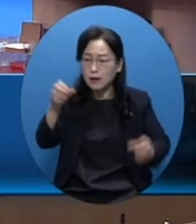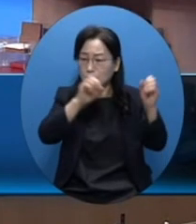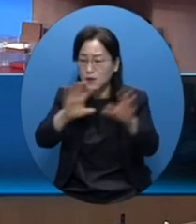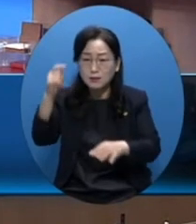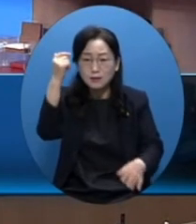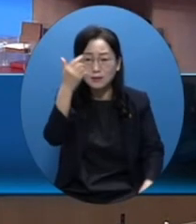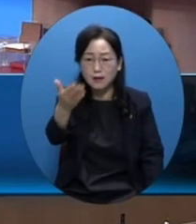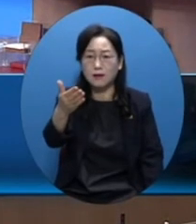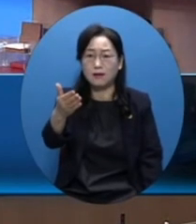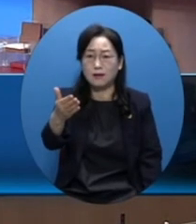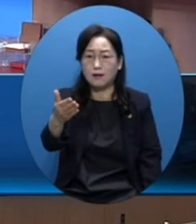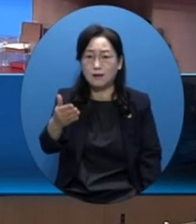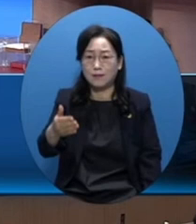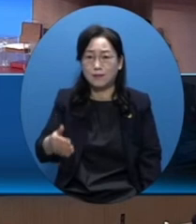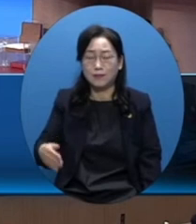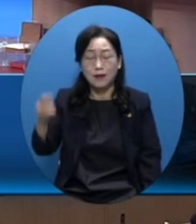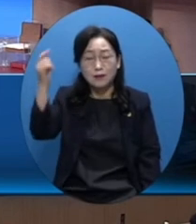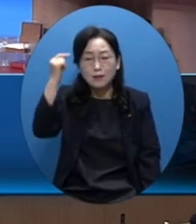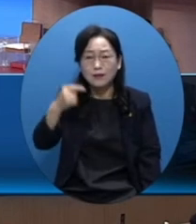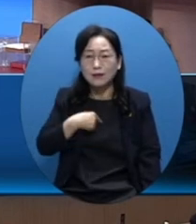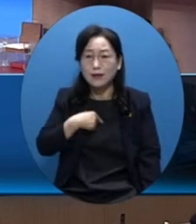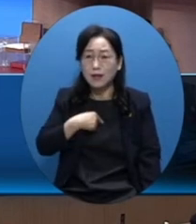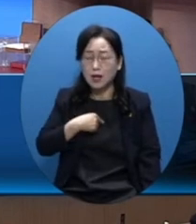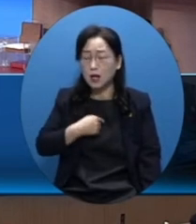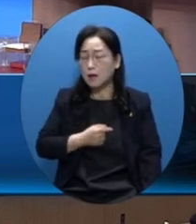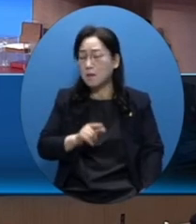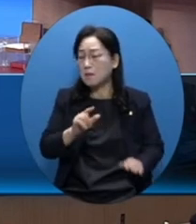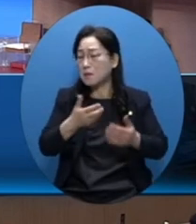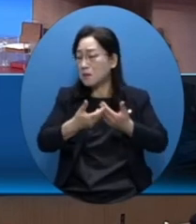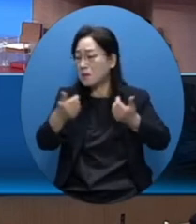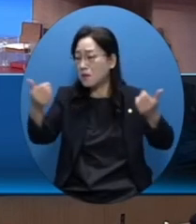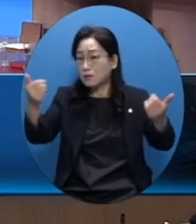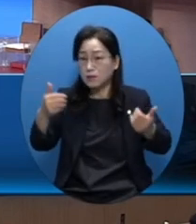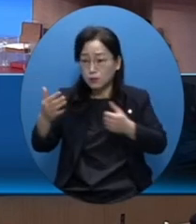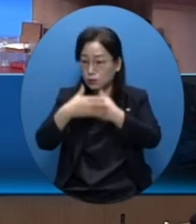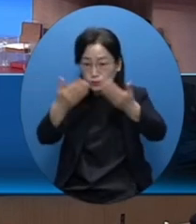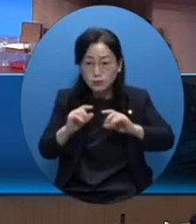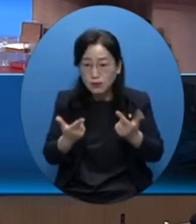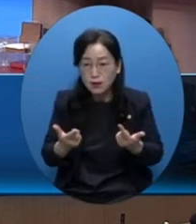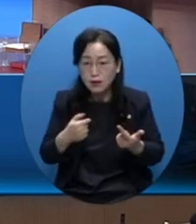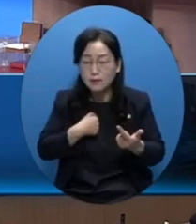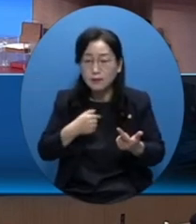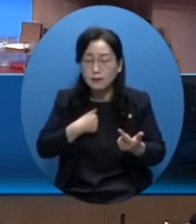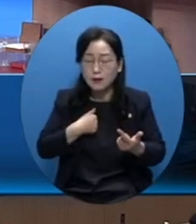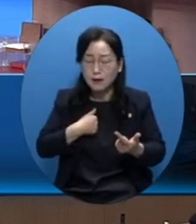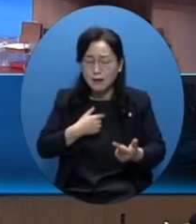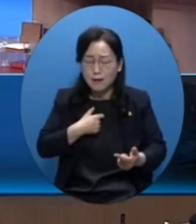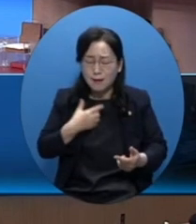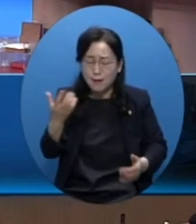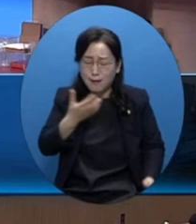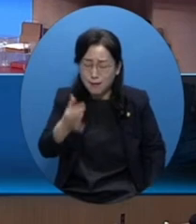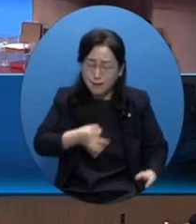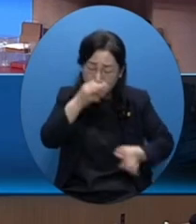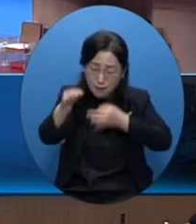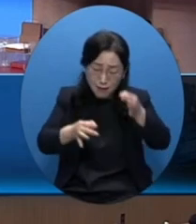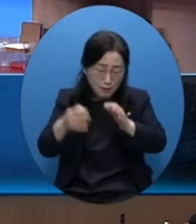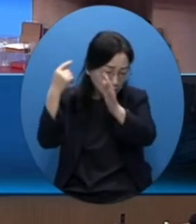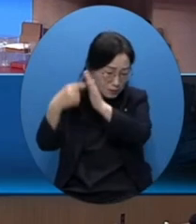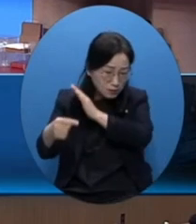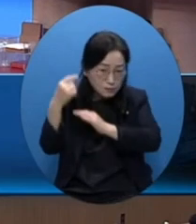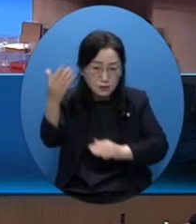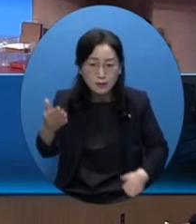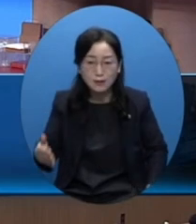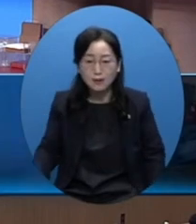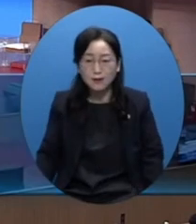버리셨나이까 어찌 나를 멀리하여 돕지 아니 아시오 며 내 신음 소리를 듣지 아니한 쓰니까